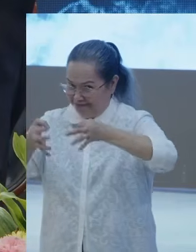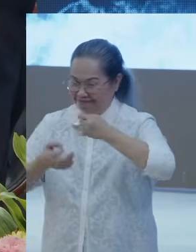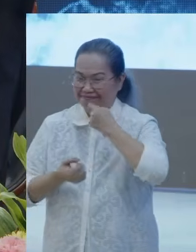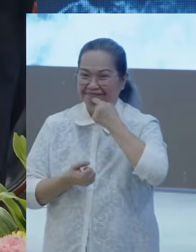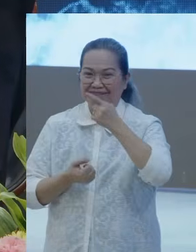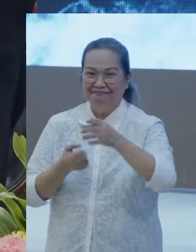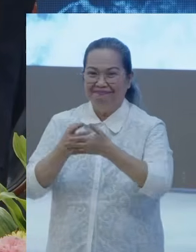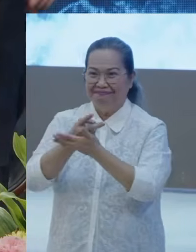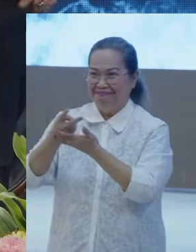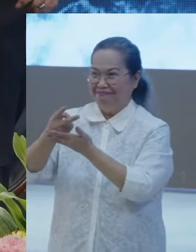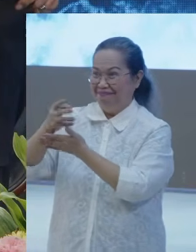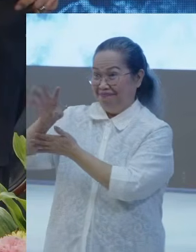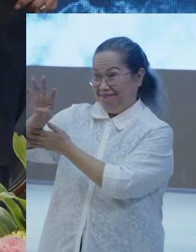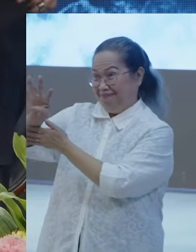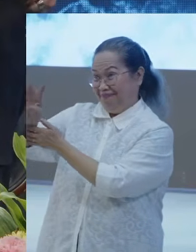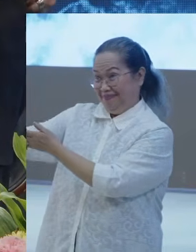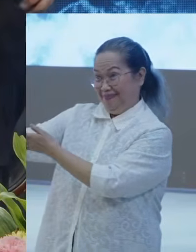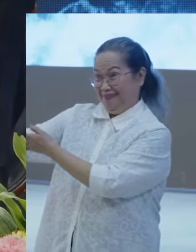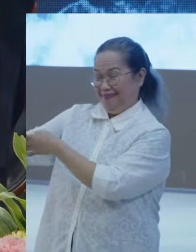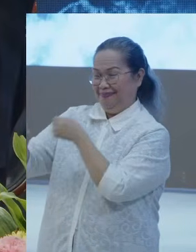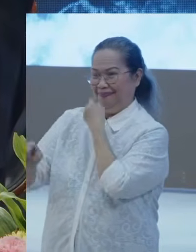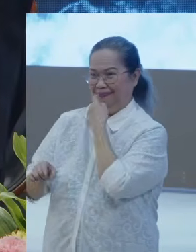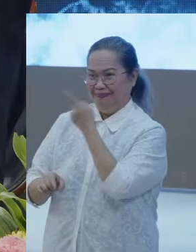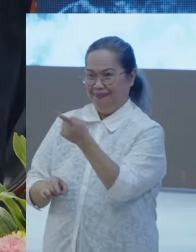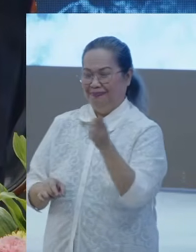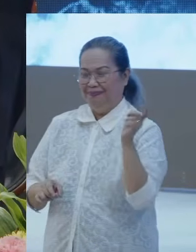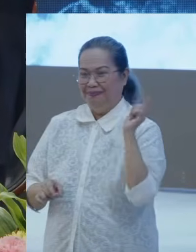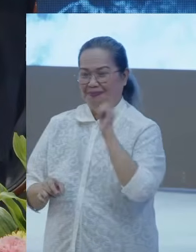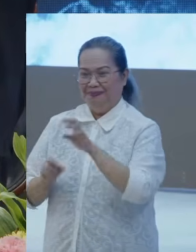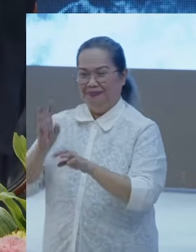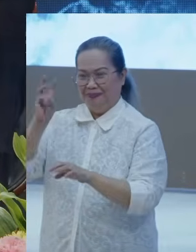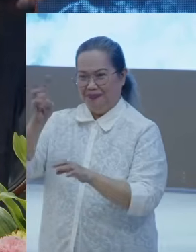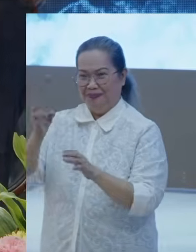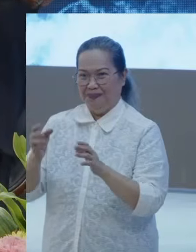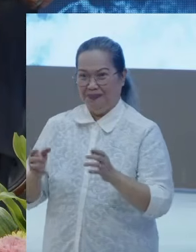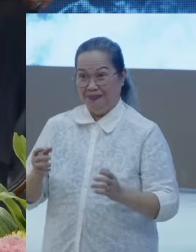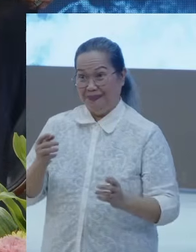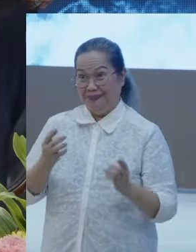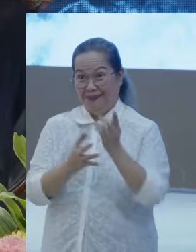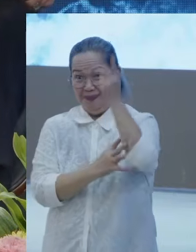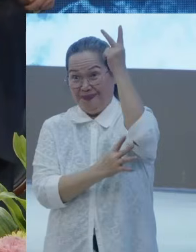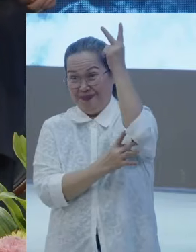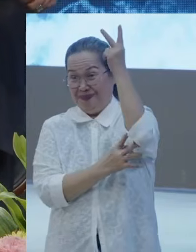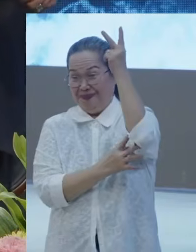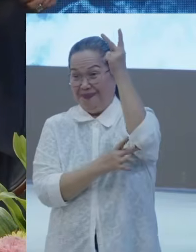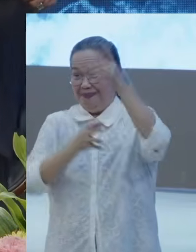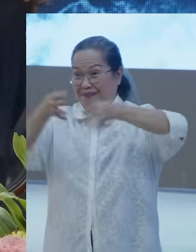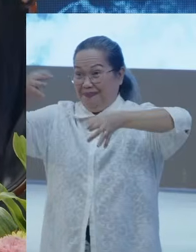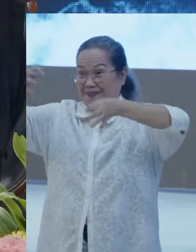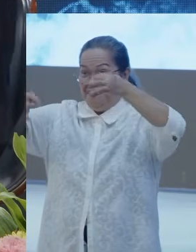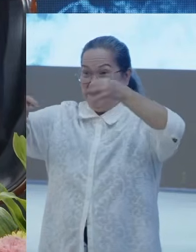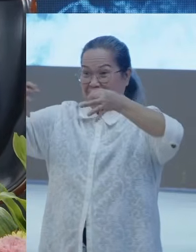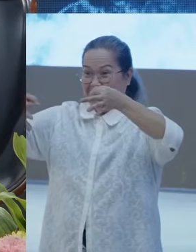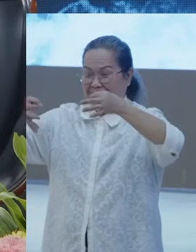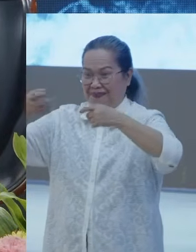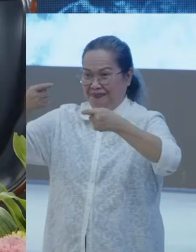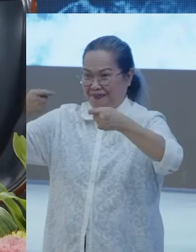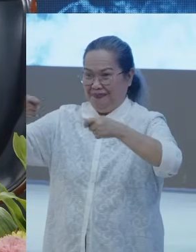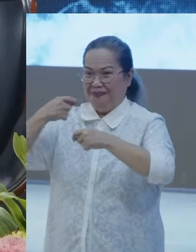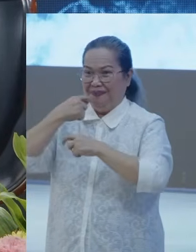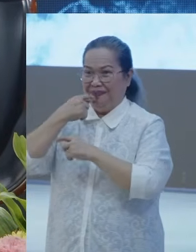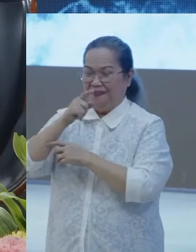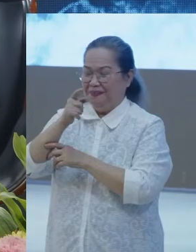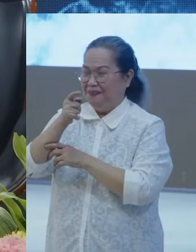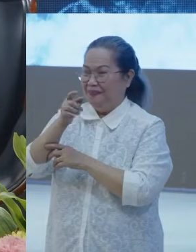verse 41, the men of Nineveh will rise up at the judgment. The judgment, the definite